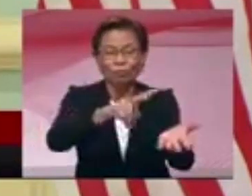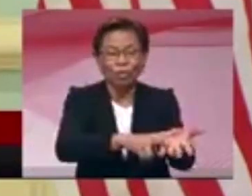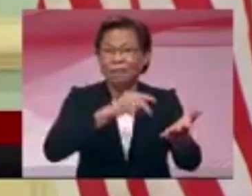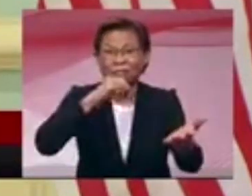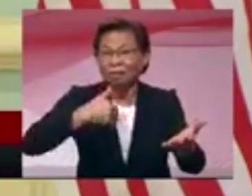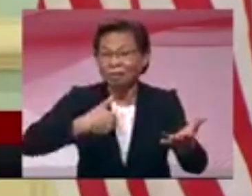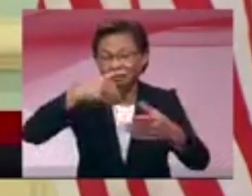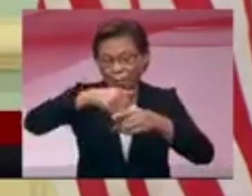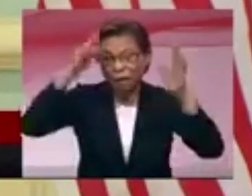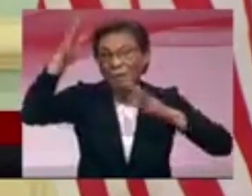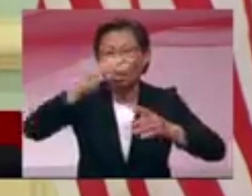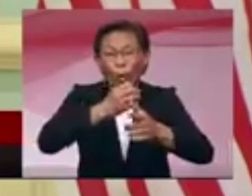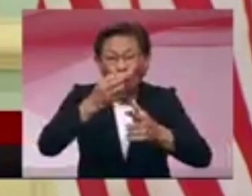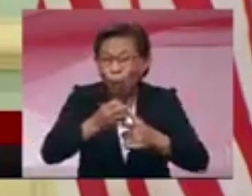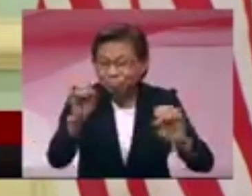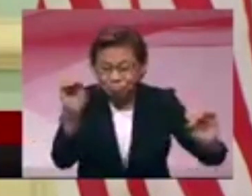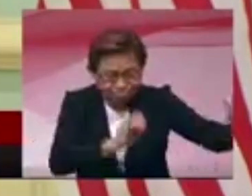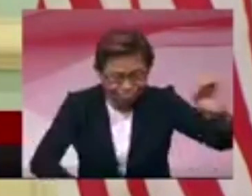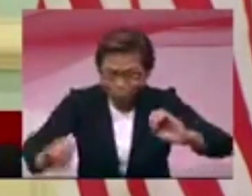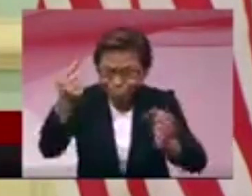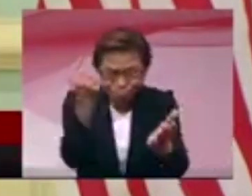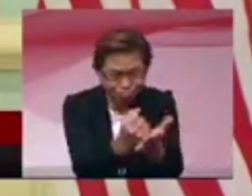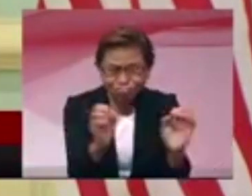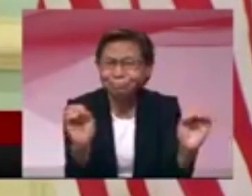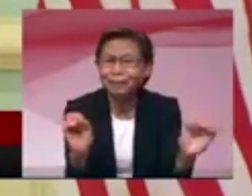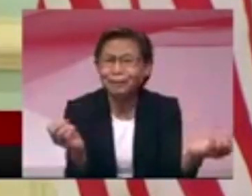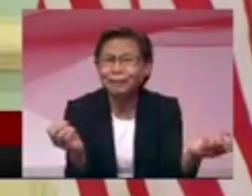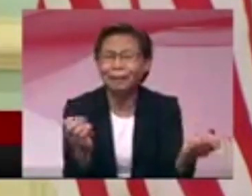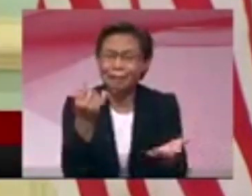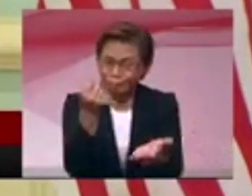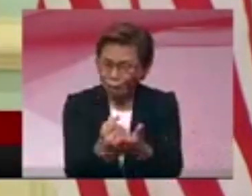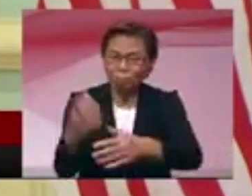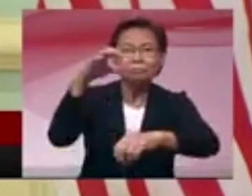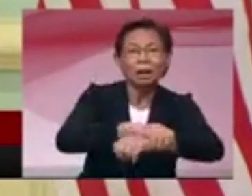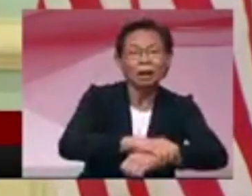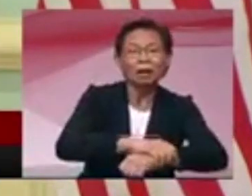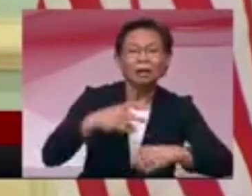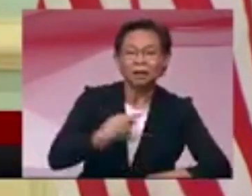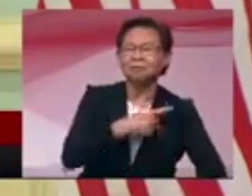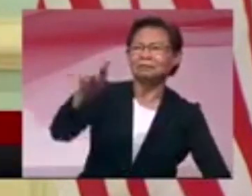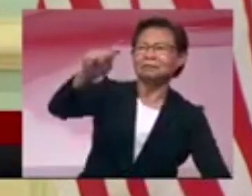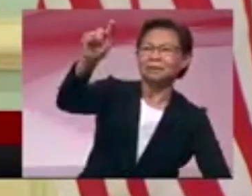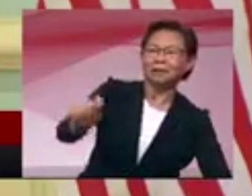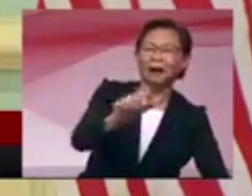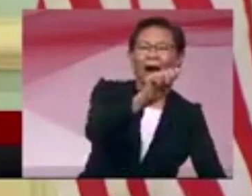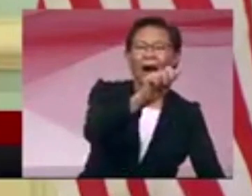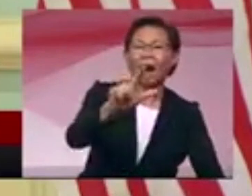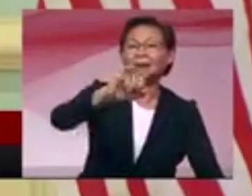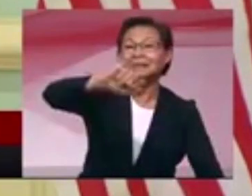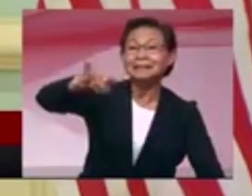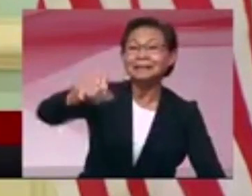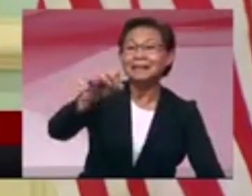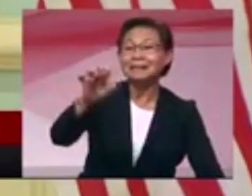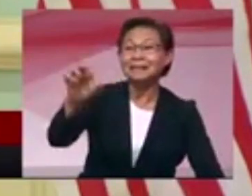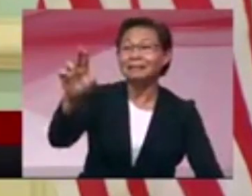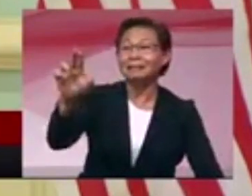ataupun yang langsung tidak mempunyai dokumen. Kita boleh tanya Al Jazeera ni,